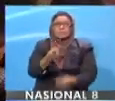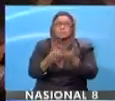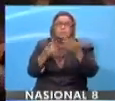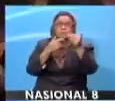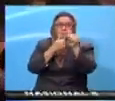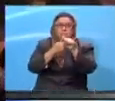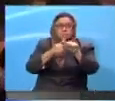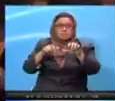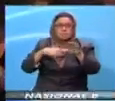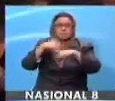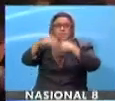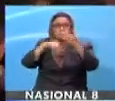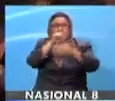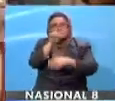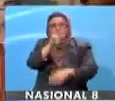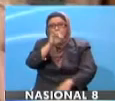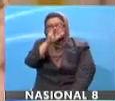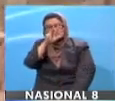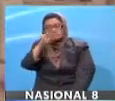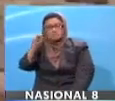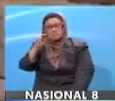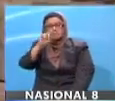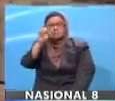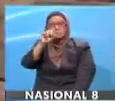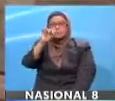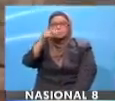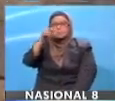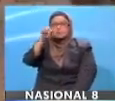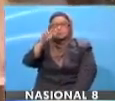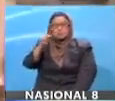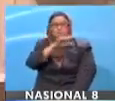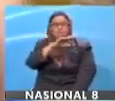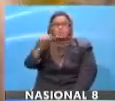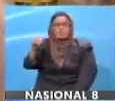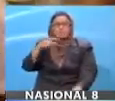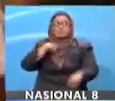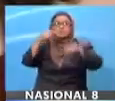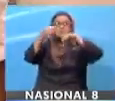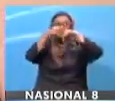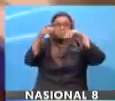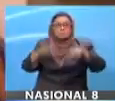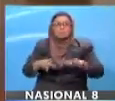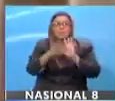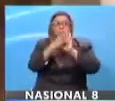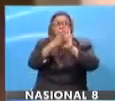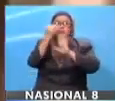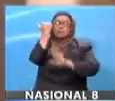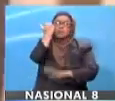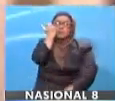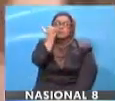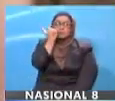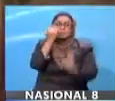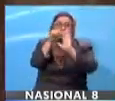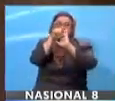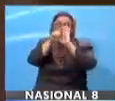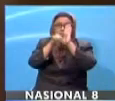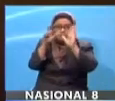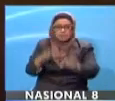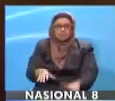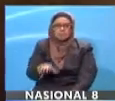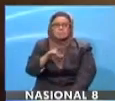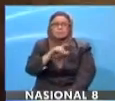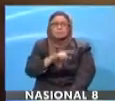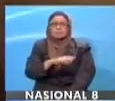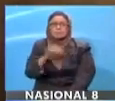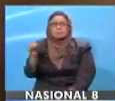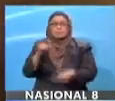Zainuddin, manakala tertuduh pula diwakili Peguam Zainal Nuruddin. Hakim Azura kemudian menetapkan kes disebut